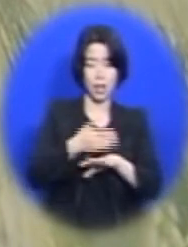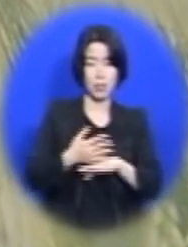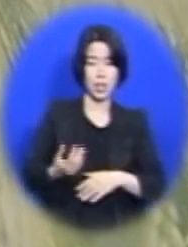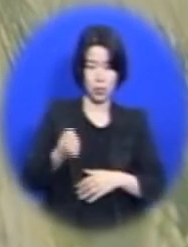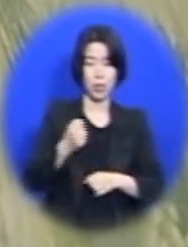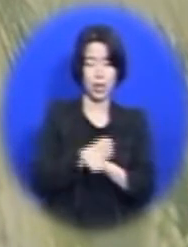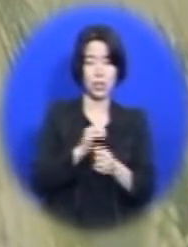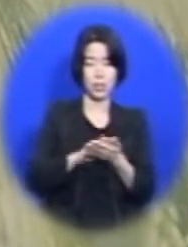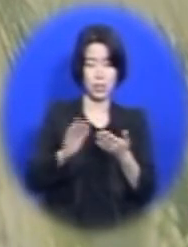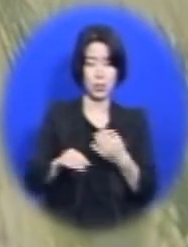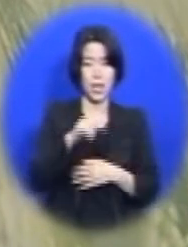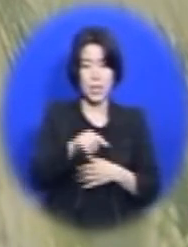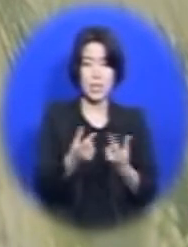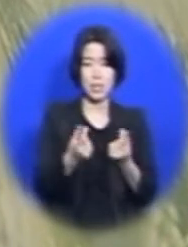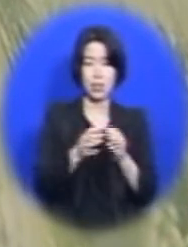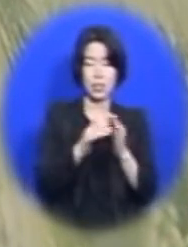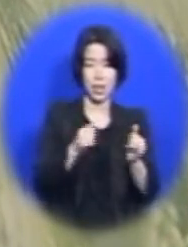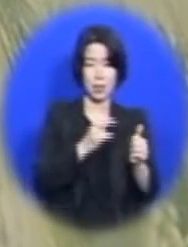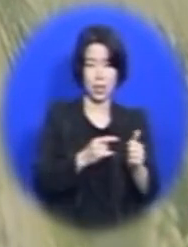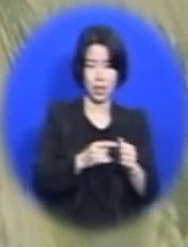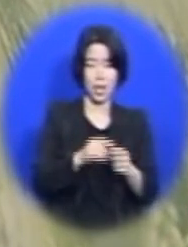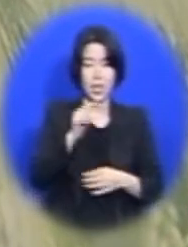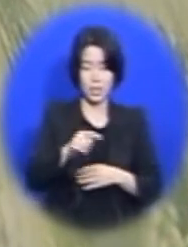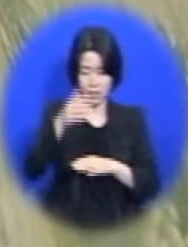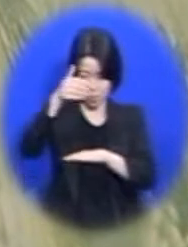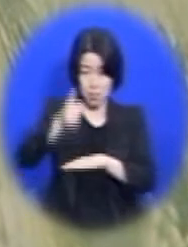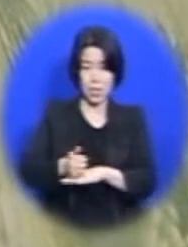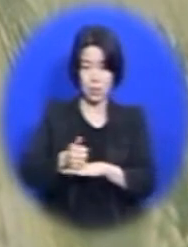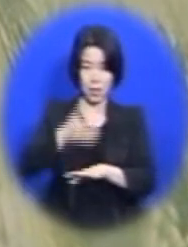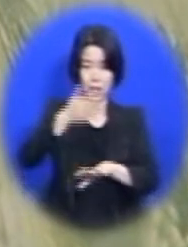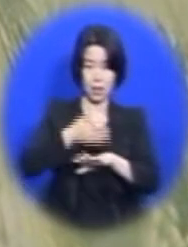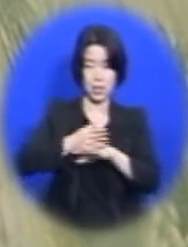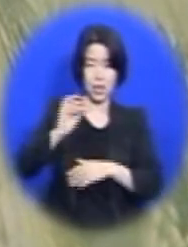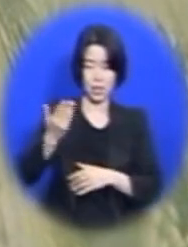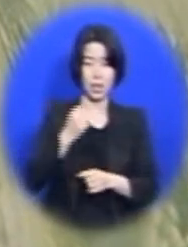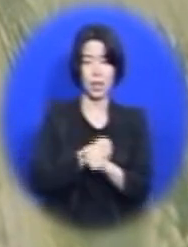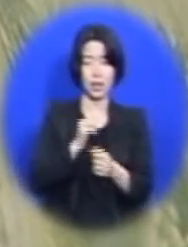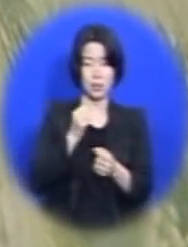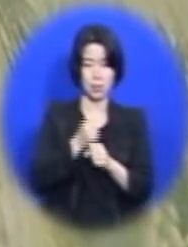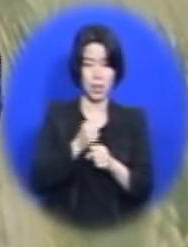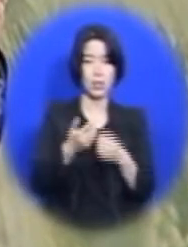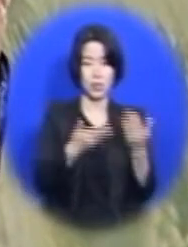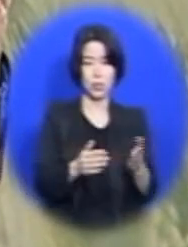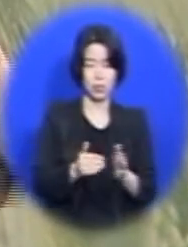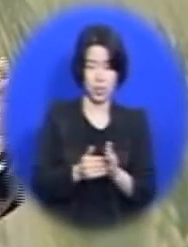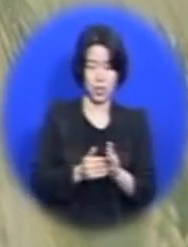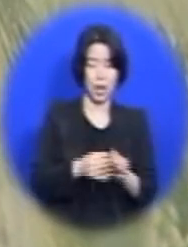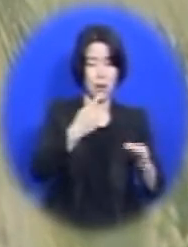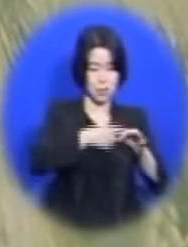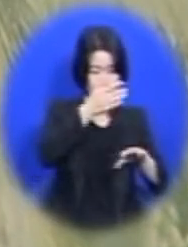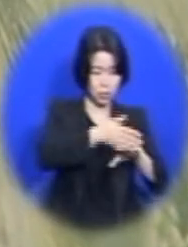거죠. 이런 사람들에게 하나님이 그 마무리가 감사가 되게 하시는 거예요. 그래서 맥주감사주일이